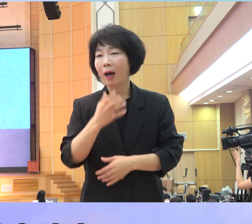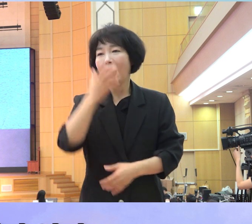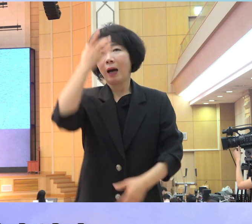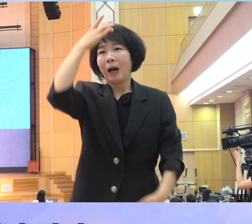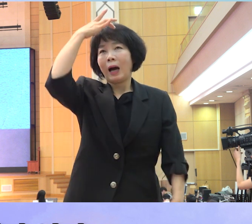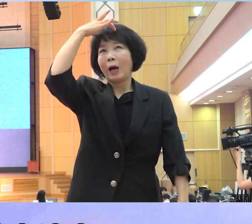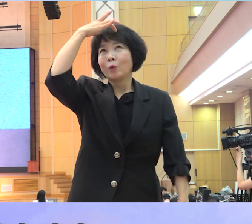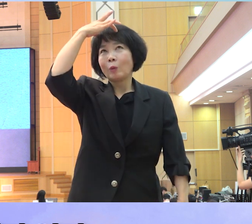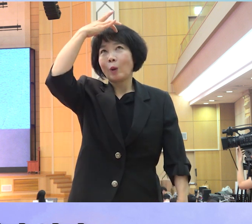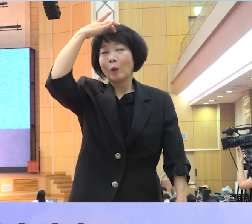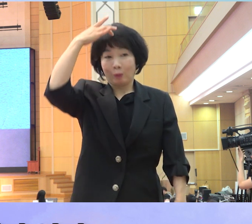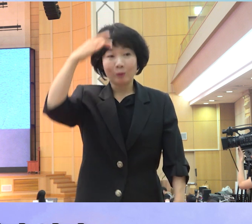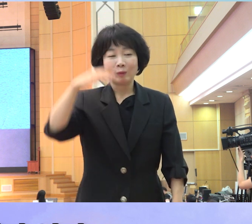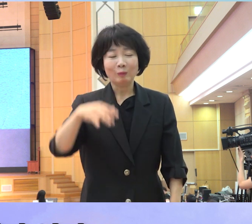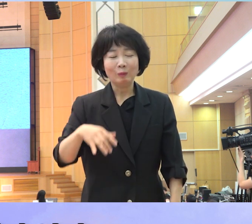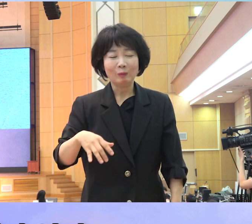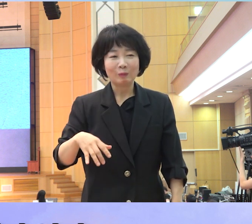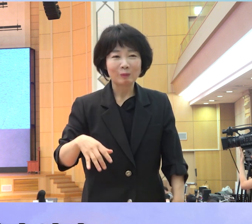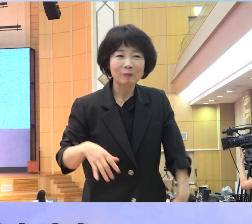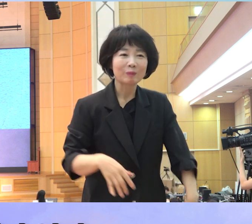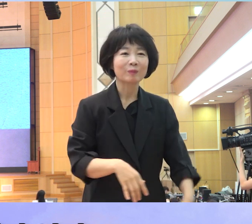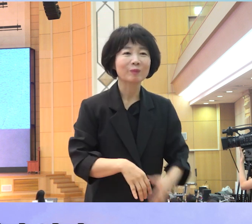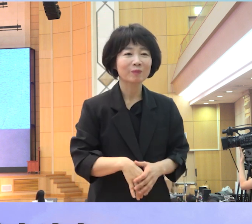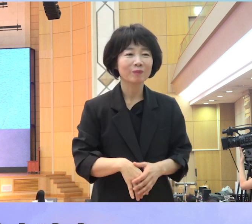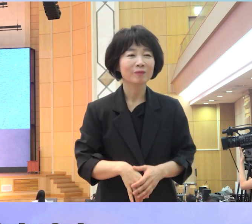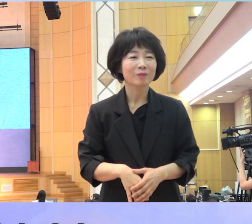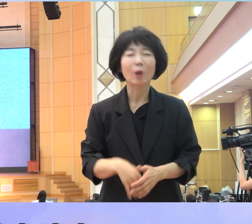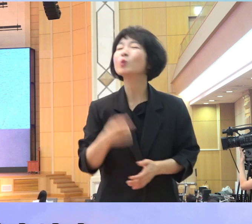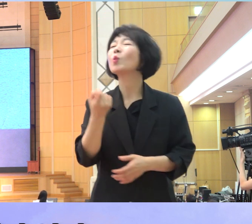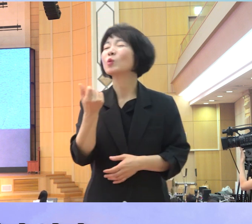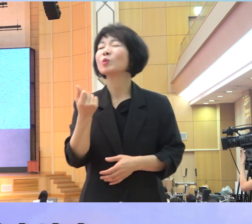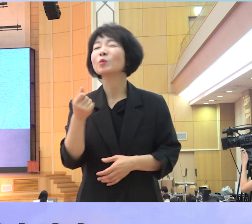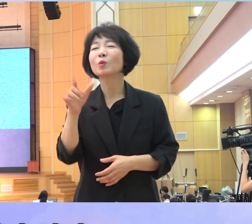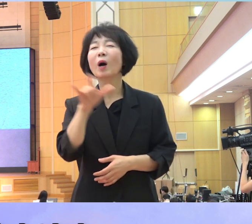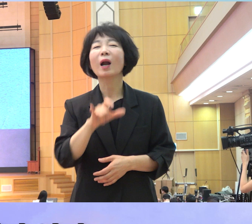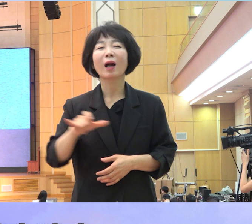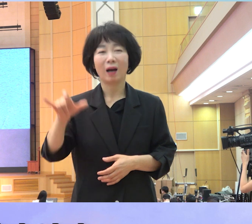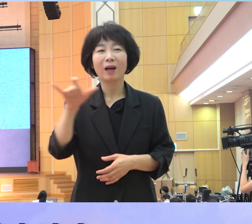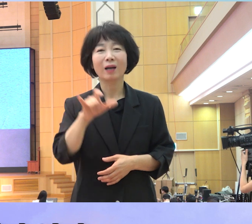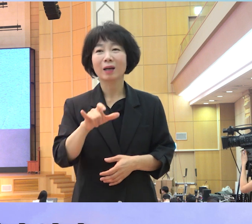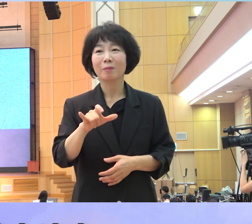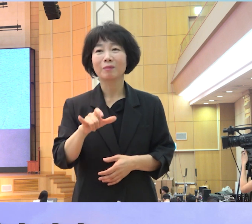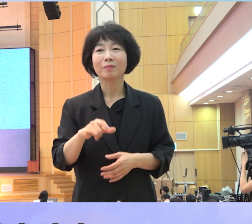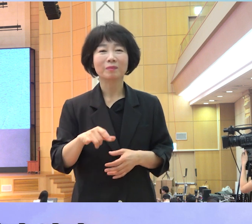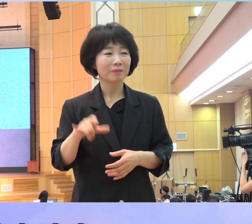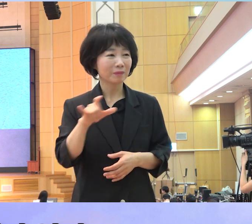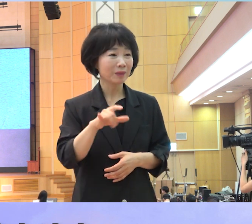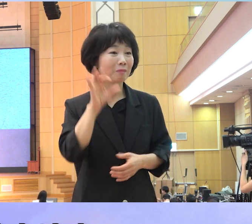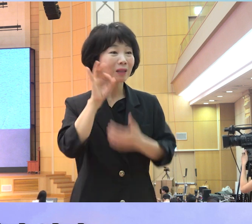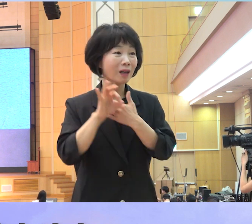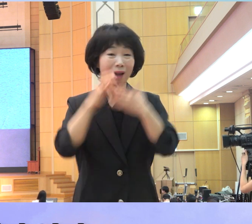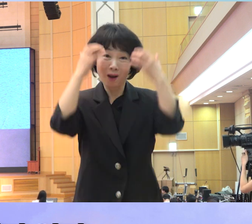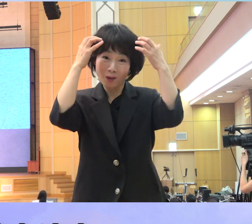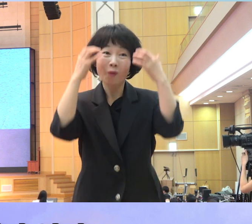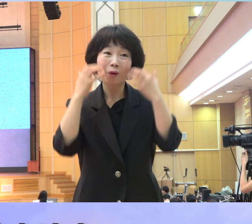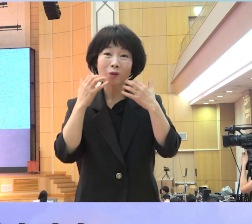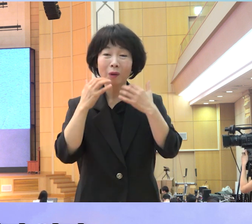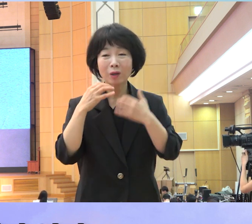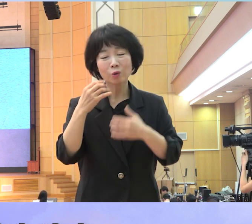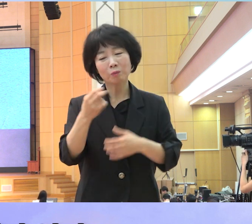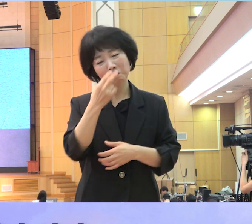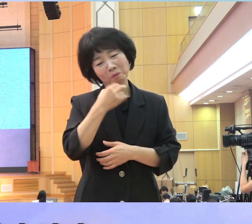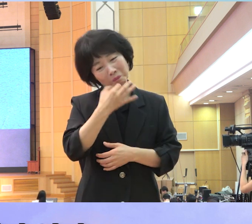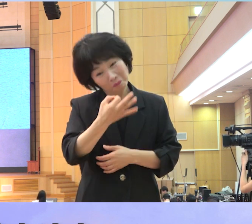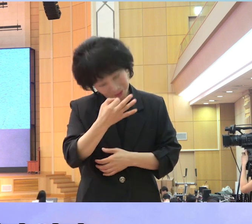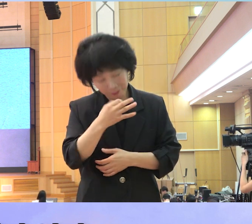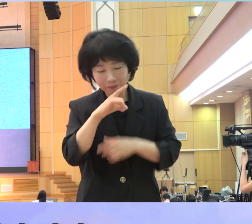여러분 혹시 뭐 조금 불편하시거나 이러면 사람 많은 데 가지 마시고 마스크 또 착용하는 게, 우리 경험해 봤잖아요. 그죠? 마스크